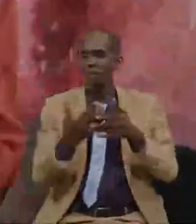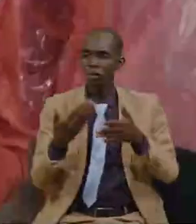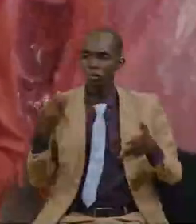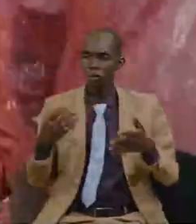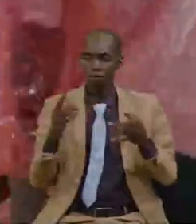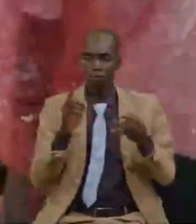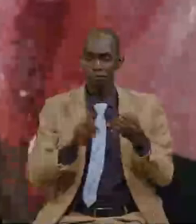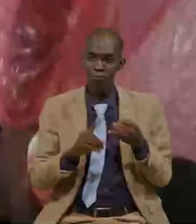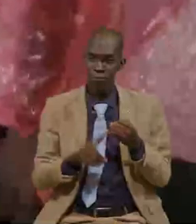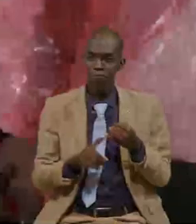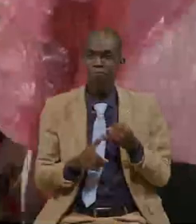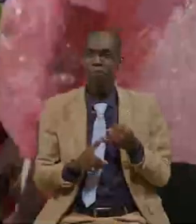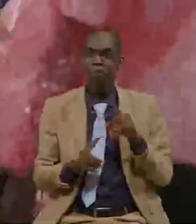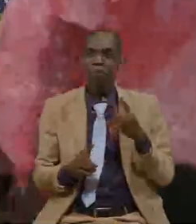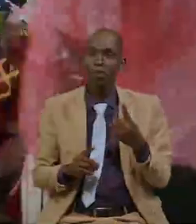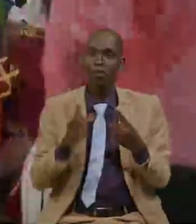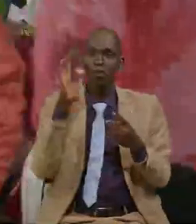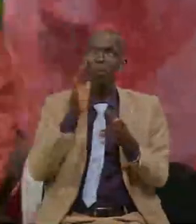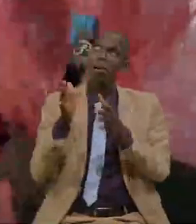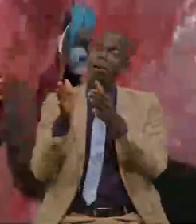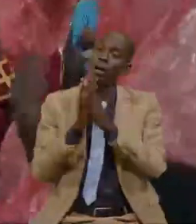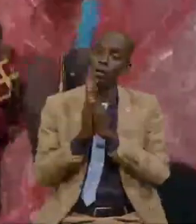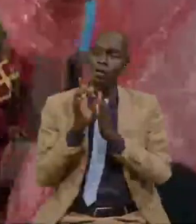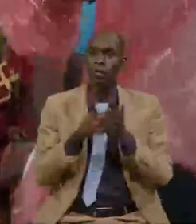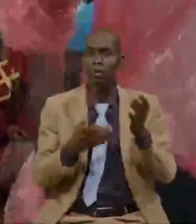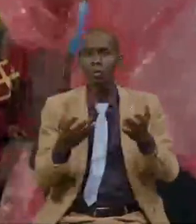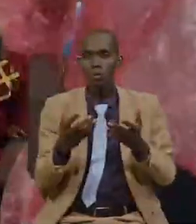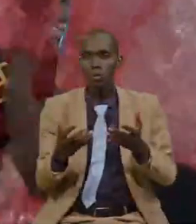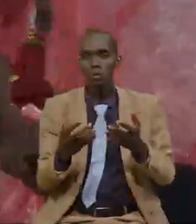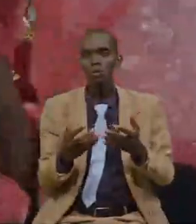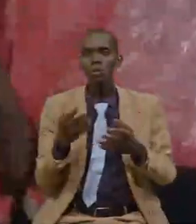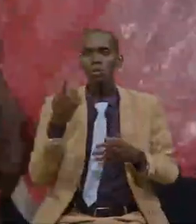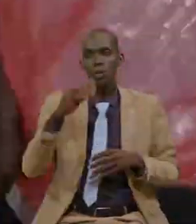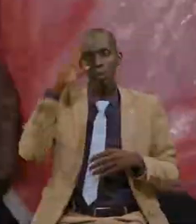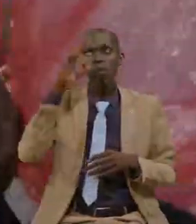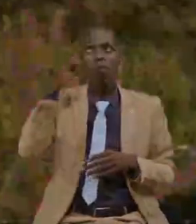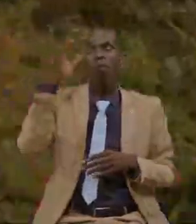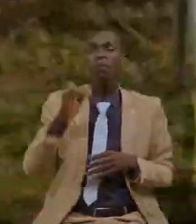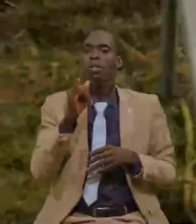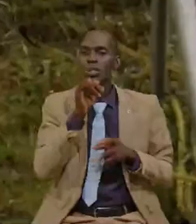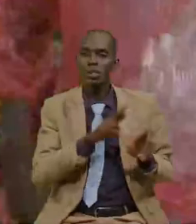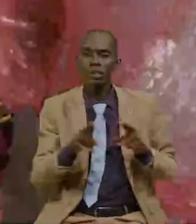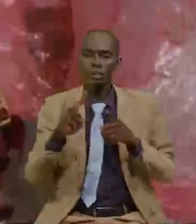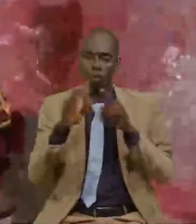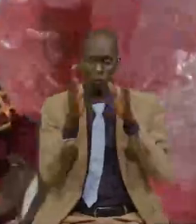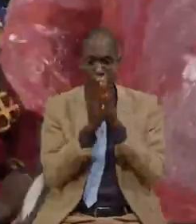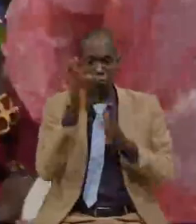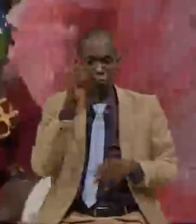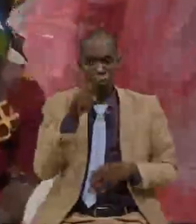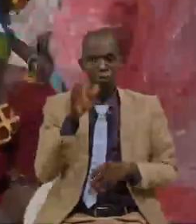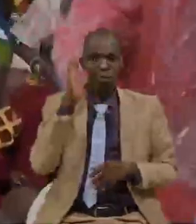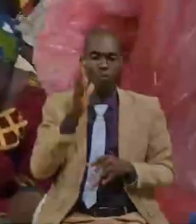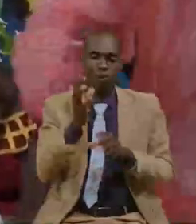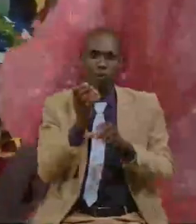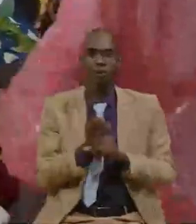debout. D'abord, vous devez faire votre requête. L'homme de Dieu est déjà prêt. Il est